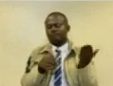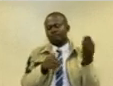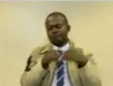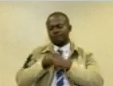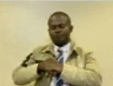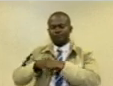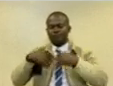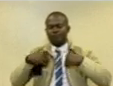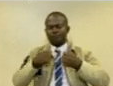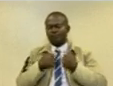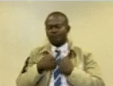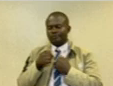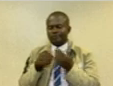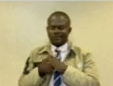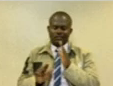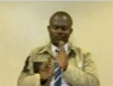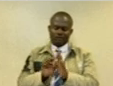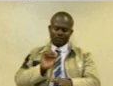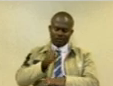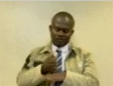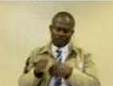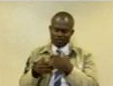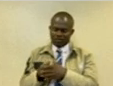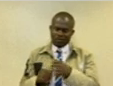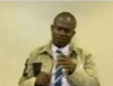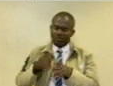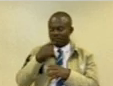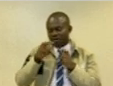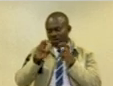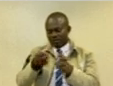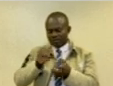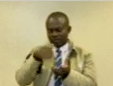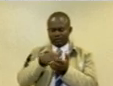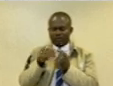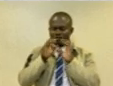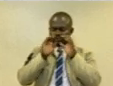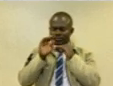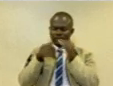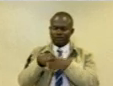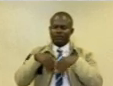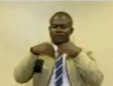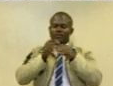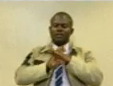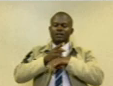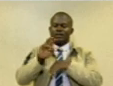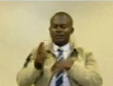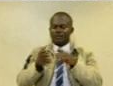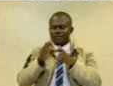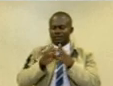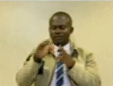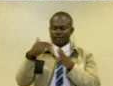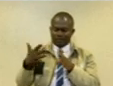kubungabunga ubuzima bw'abanyarwanda itegeko ryashyizweho ryagenaga ko ibigo by'itumanaho byajya bitanga agera kuri